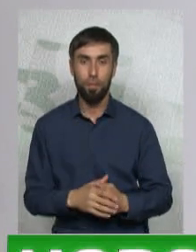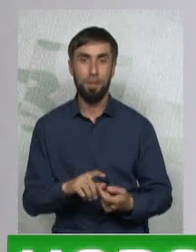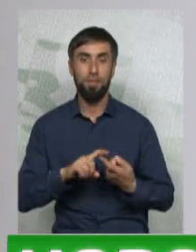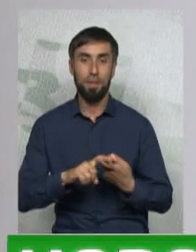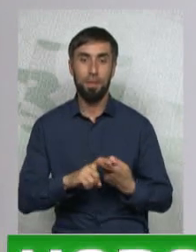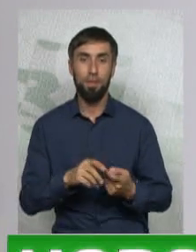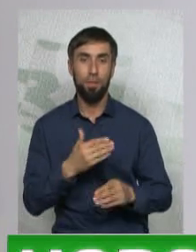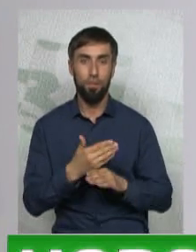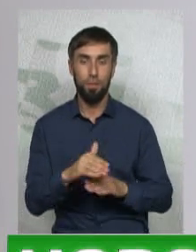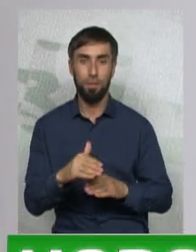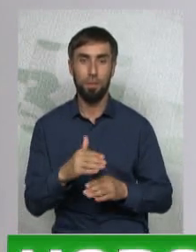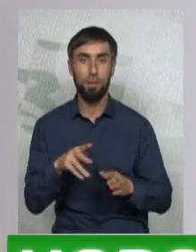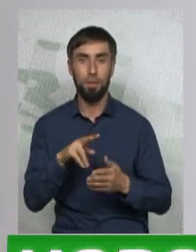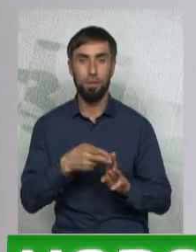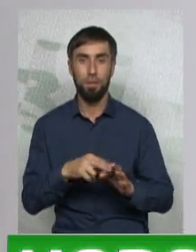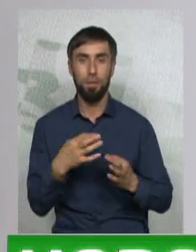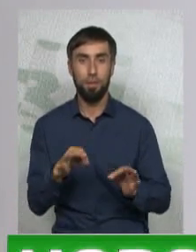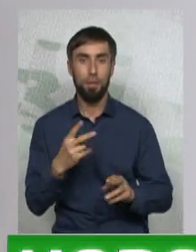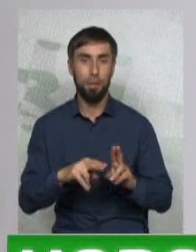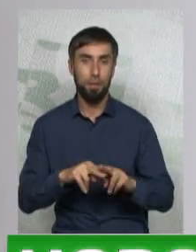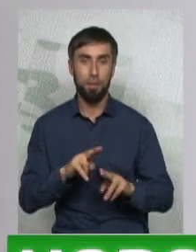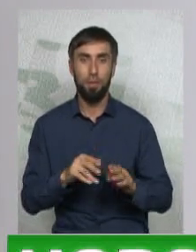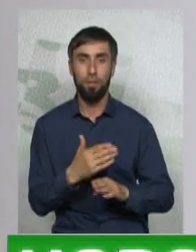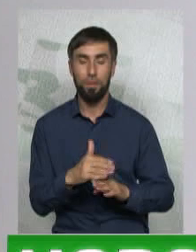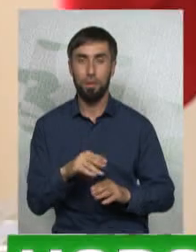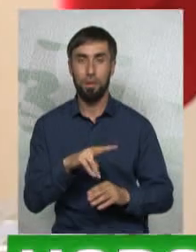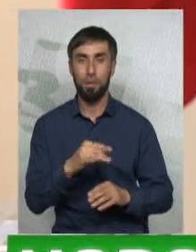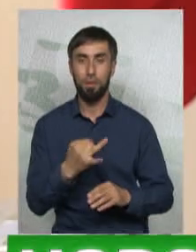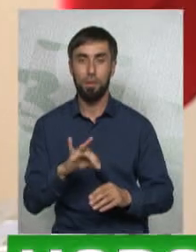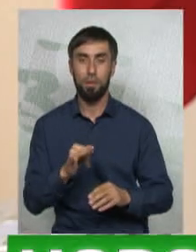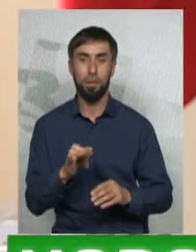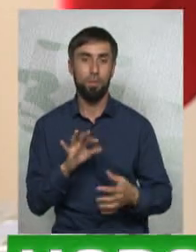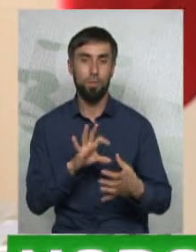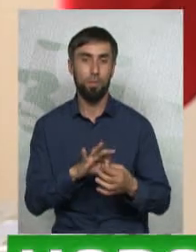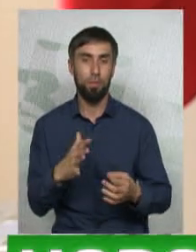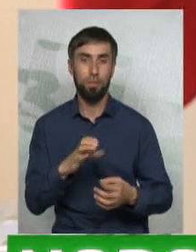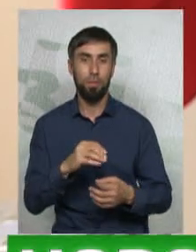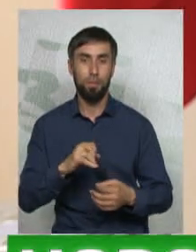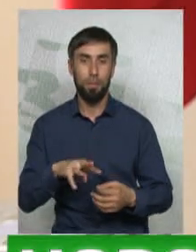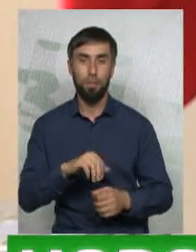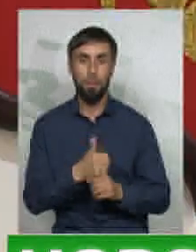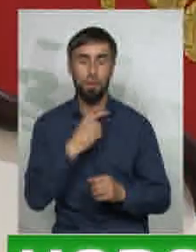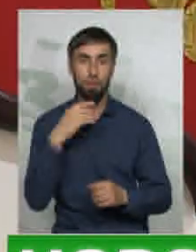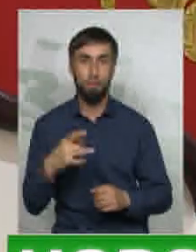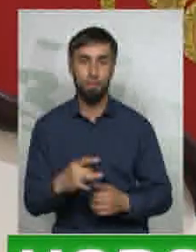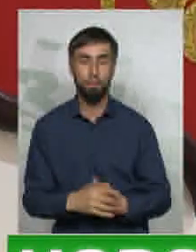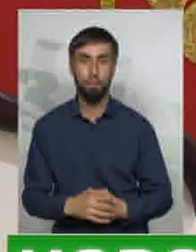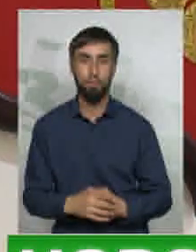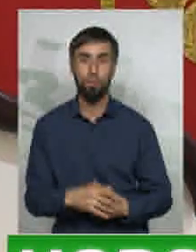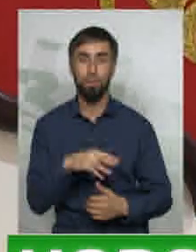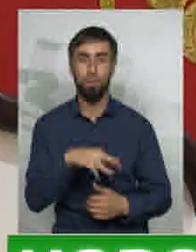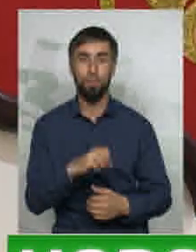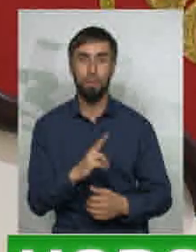связанные с выдачей разрешения на строительство, например, с выдачей лицензий или с подключением к каким-то сетям. Глава Республики Ингушетия